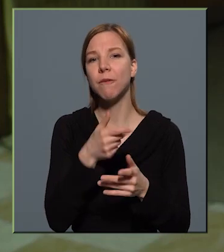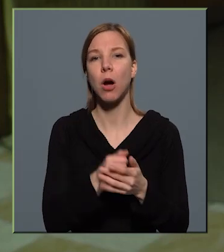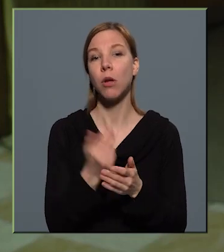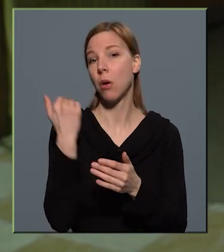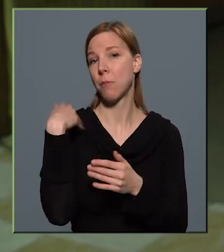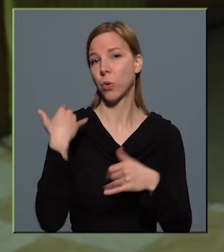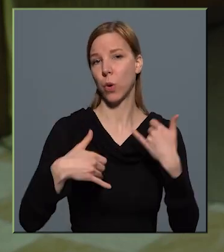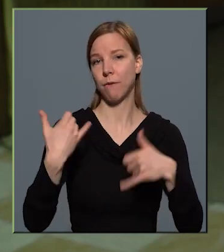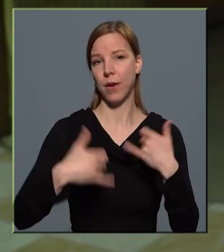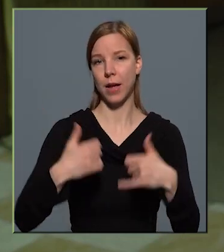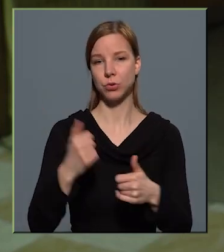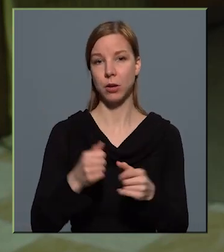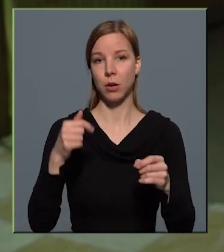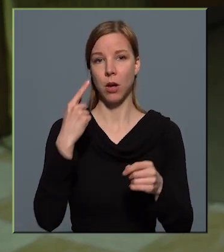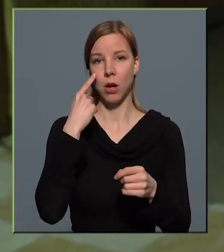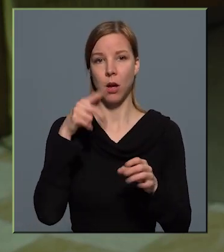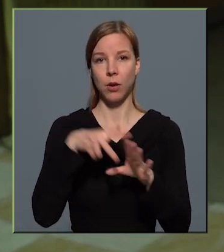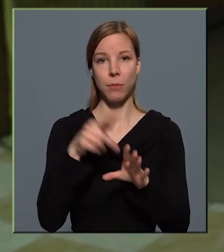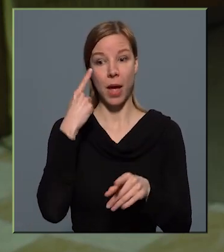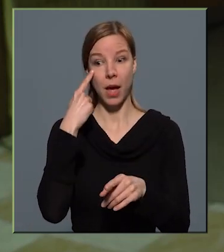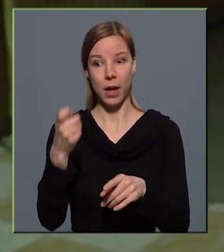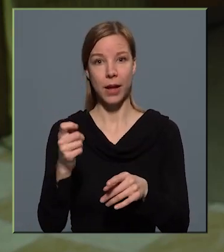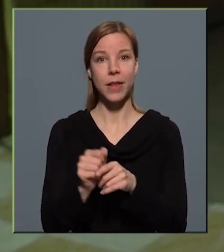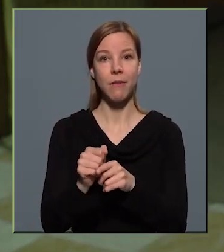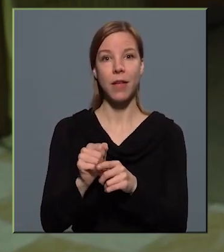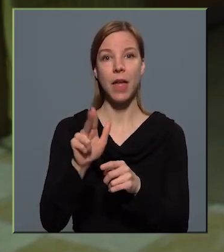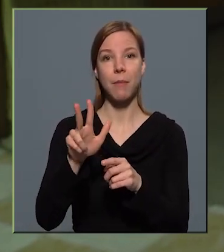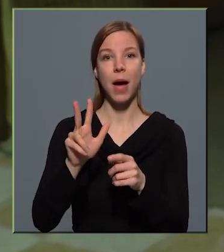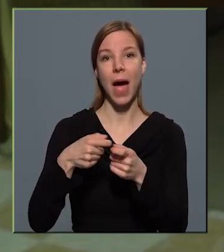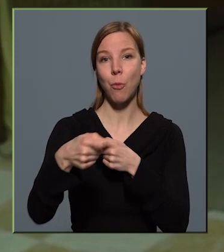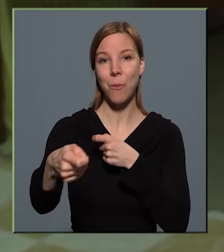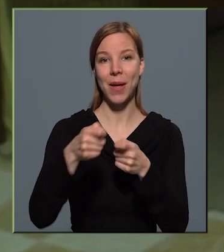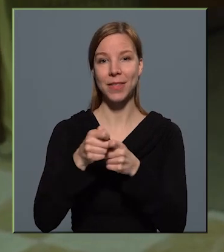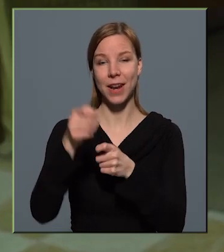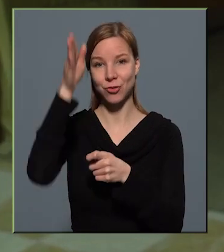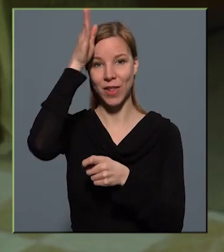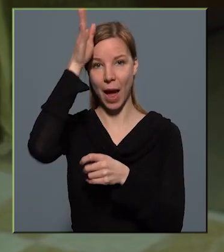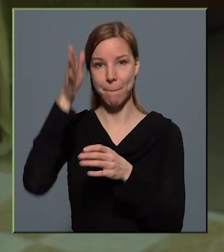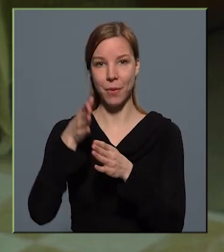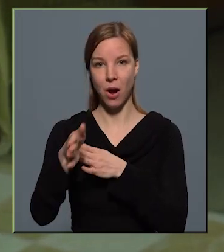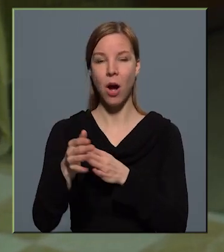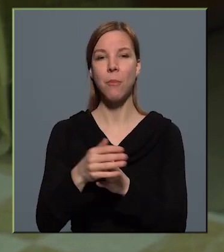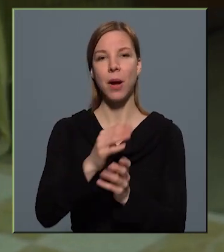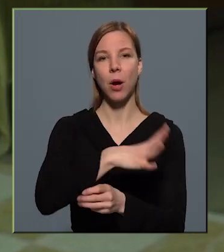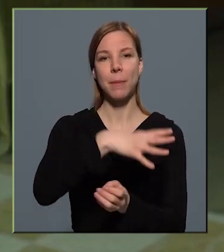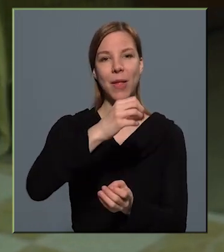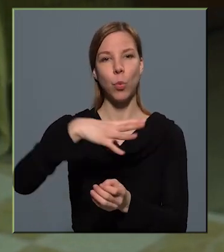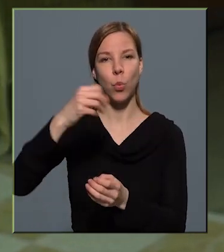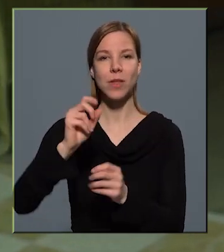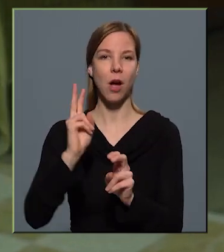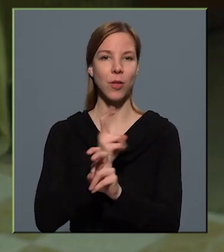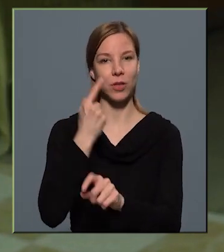versenyem közben azért észrevettem egy 3 méteres cetszápát, meg a medúzákat észre szoktuk venni, de